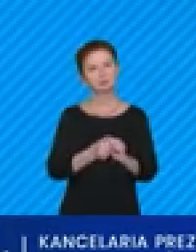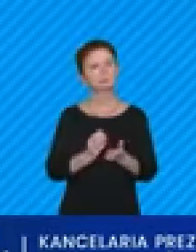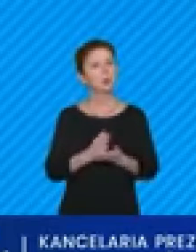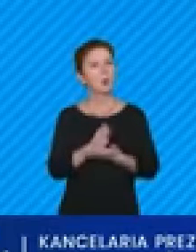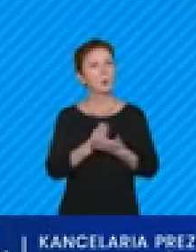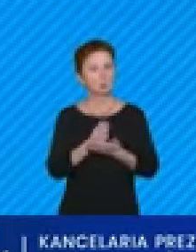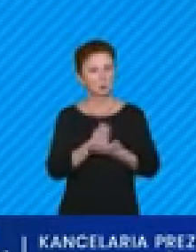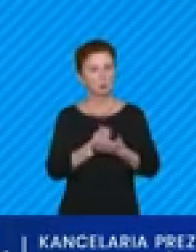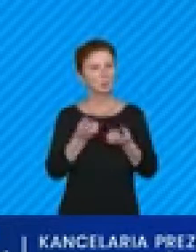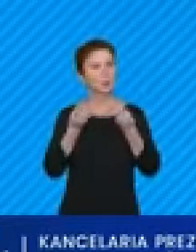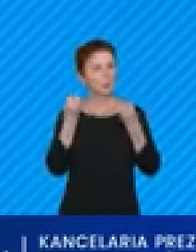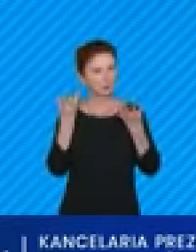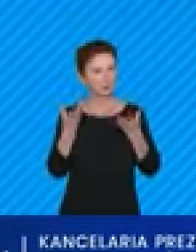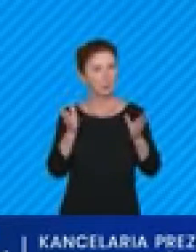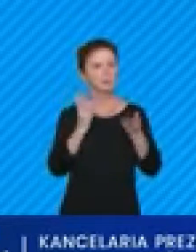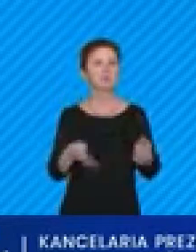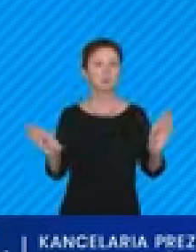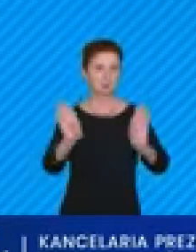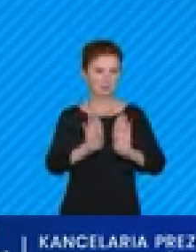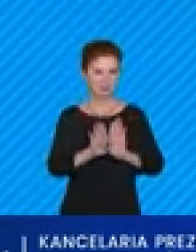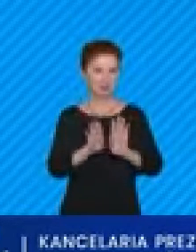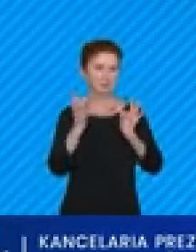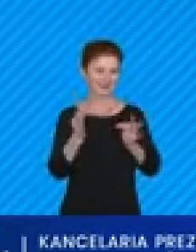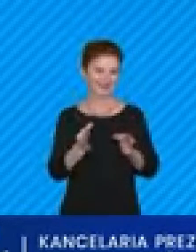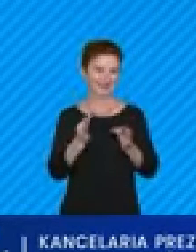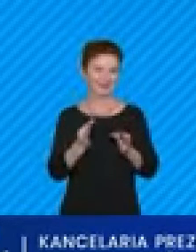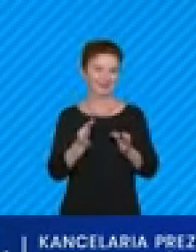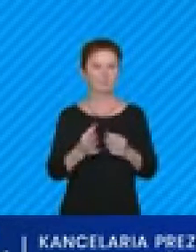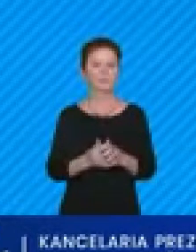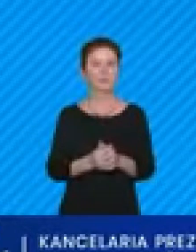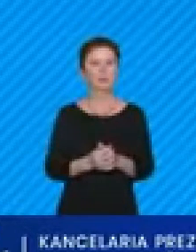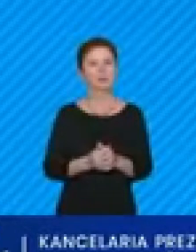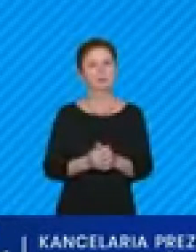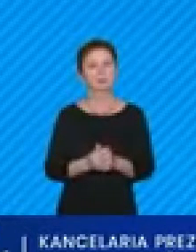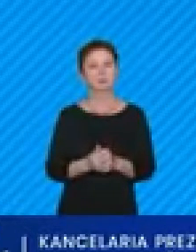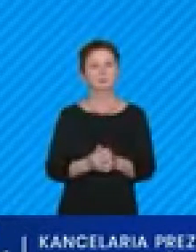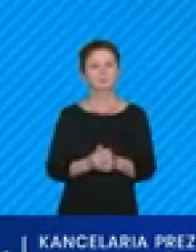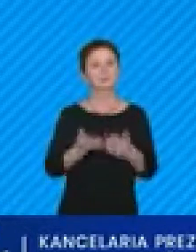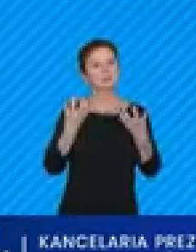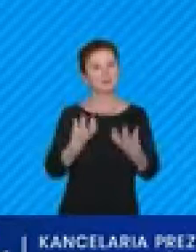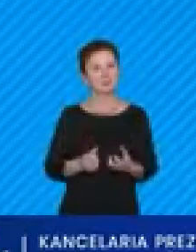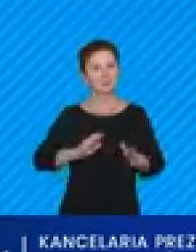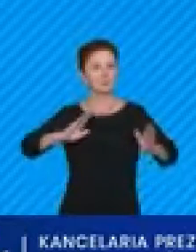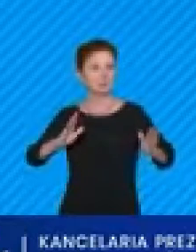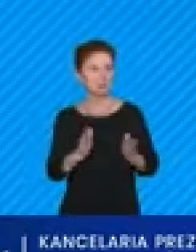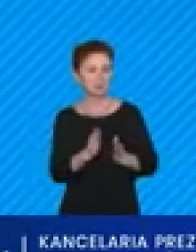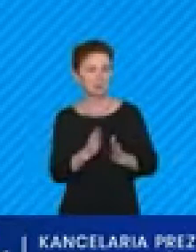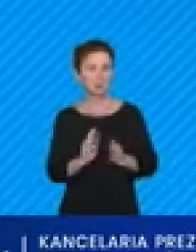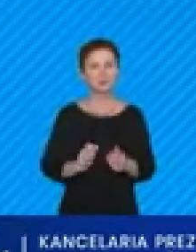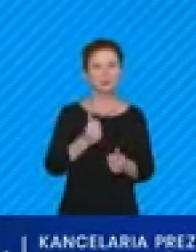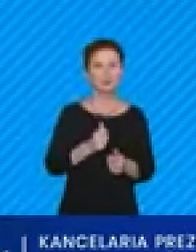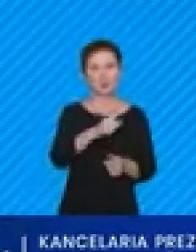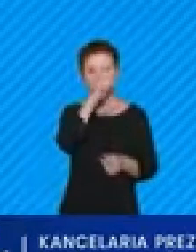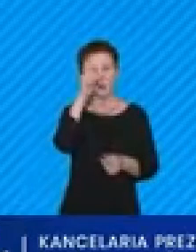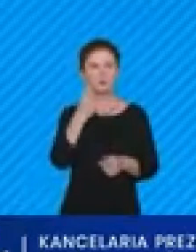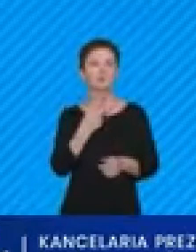usługi kulturalne, będą zamknięte, tymczasowo zamknięte, bo chcemy zmniejszyć ruch społeczny, chcemy